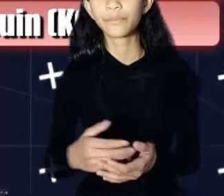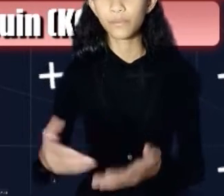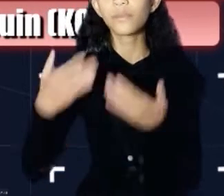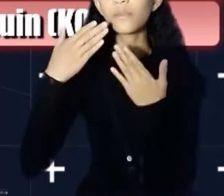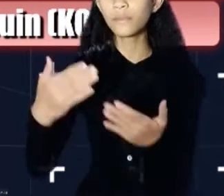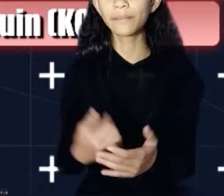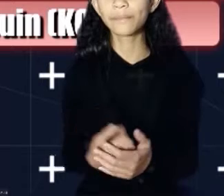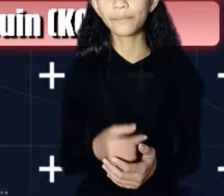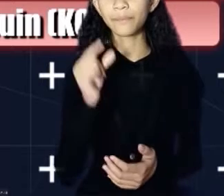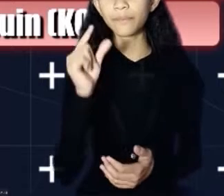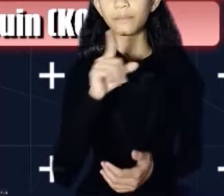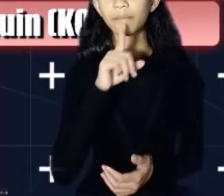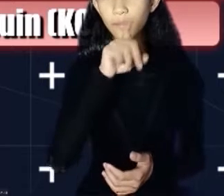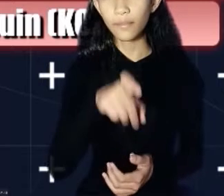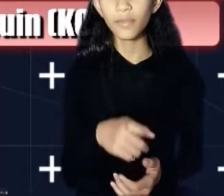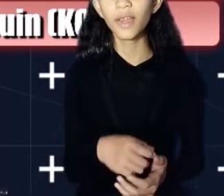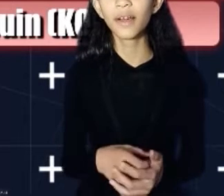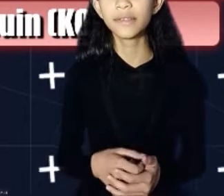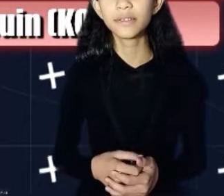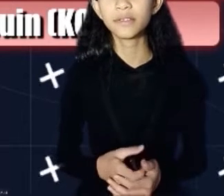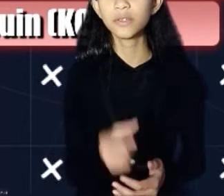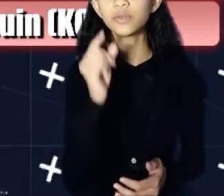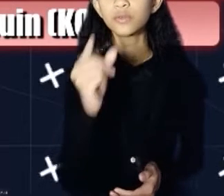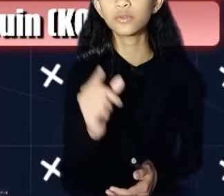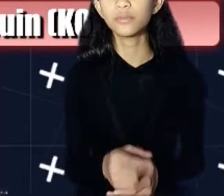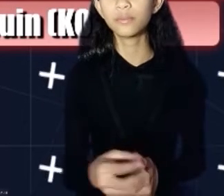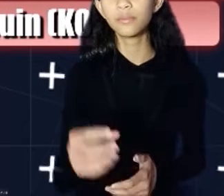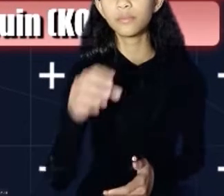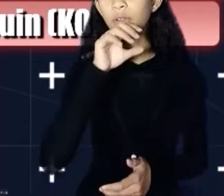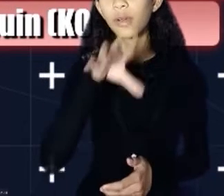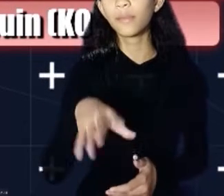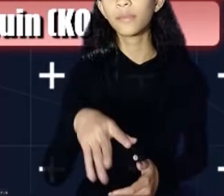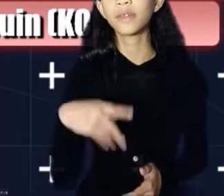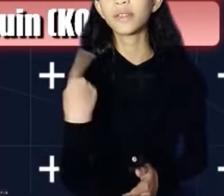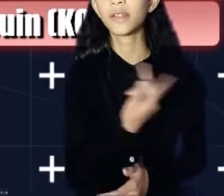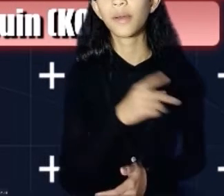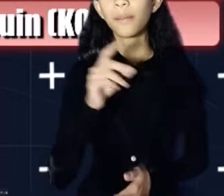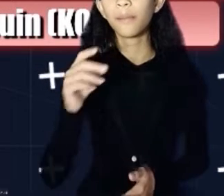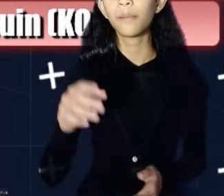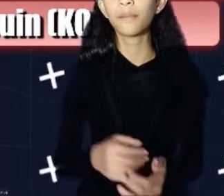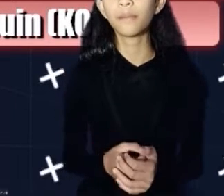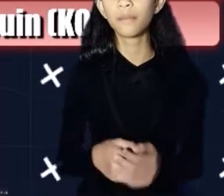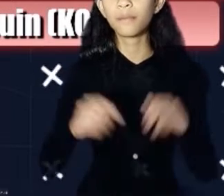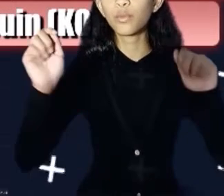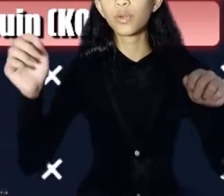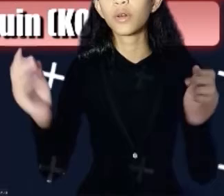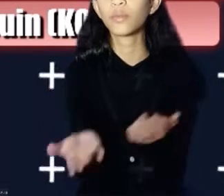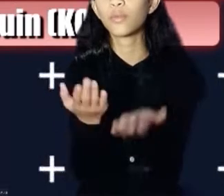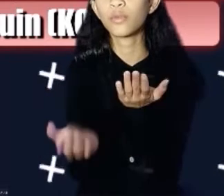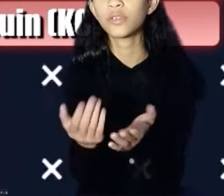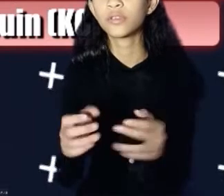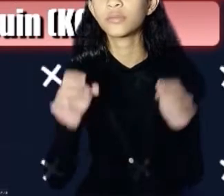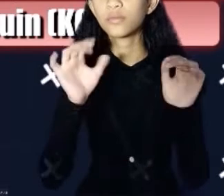kepercayaannya untuk menjawab pertanyaan ini kita perlukan mungkin 10-15 menit